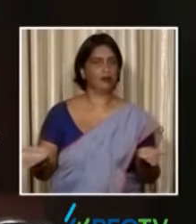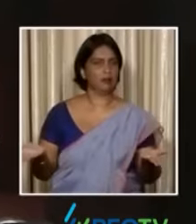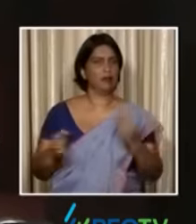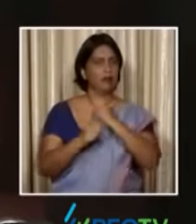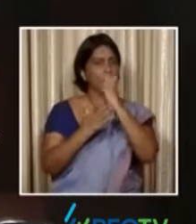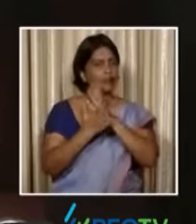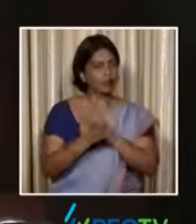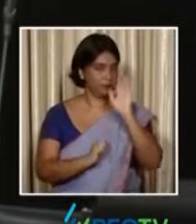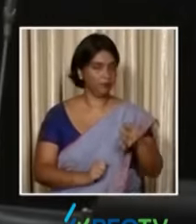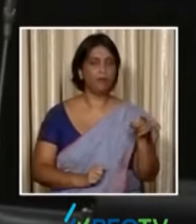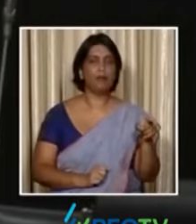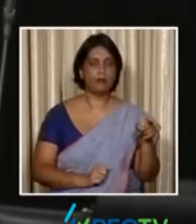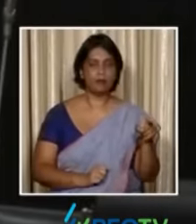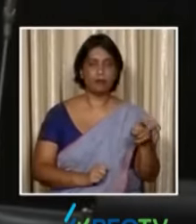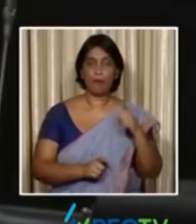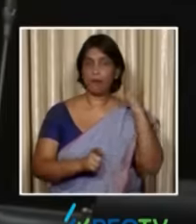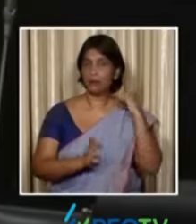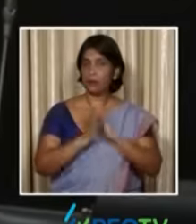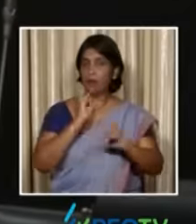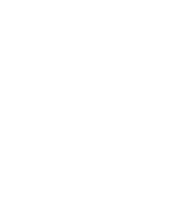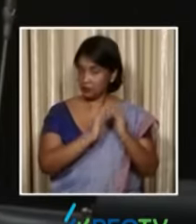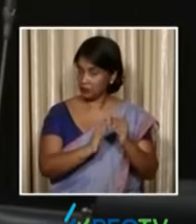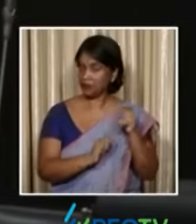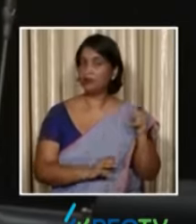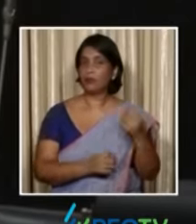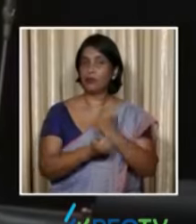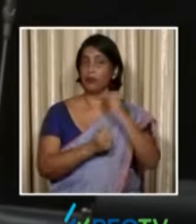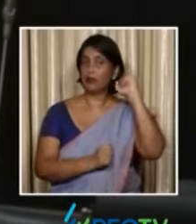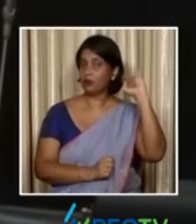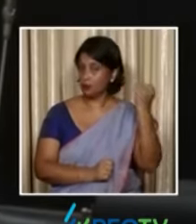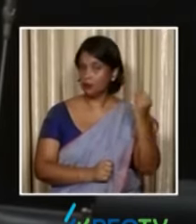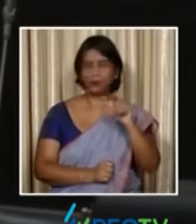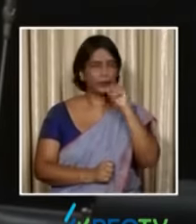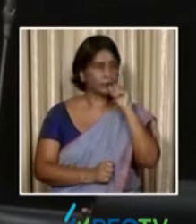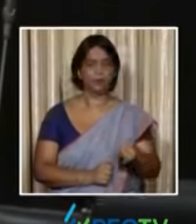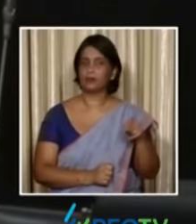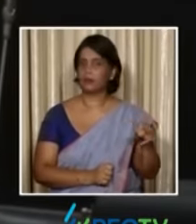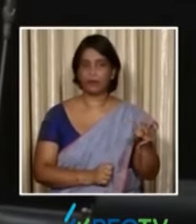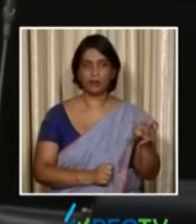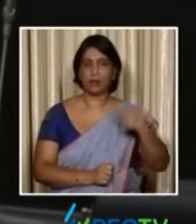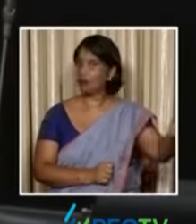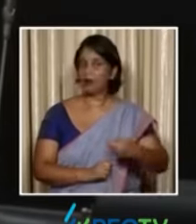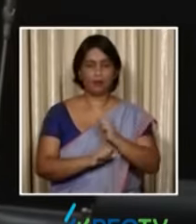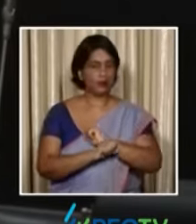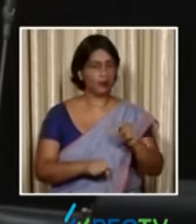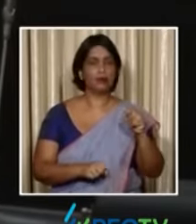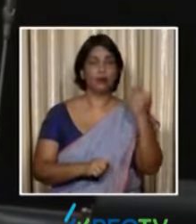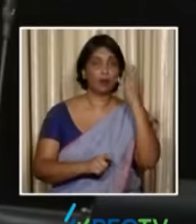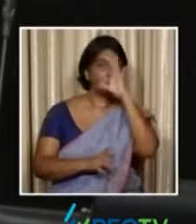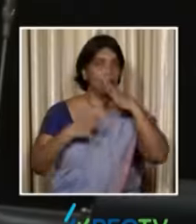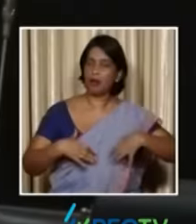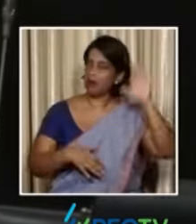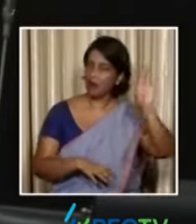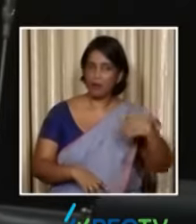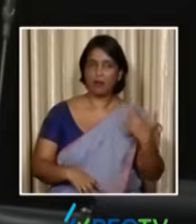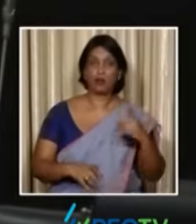ආණ්ඩු ක්‍රම ව්‍යවස්ථාව උල්ලංඝනය කිරීම. ආරක්ෂක අමාත්‍යාංශයට පොලිස්පතිතුමා කිසිම වෙලාවක පැමිණිලා නැහැ. සිවිල් ඇඳුමෙන් ඇවිල්ලත්